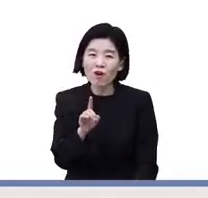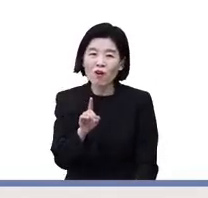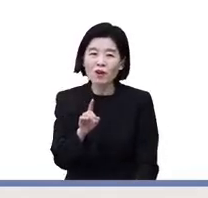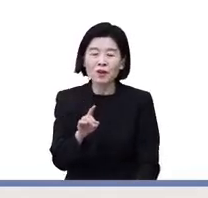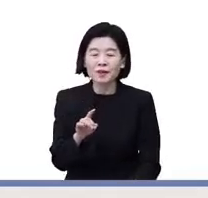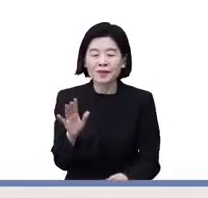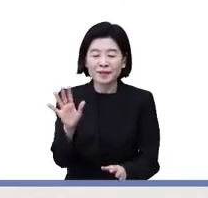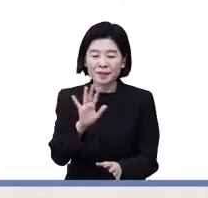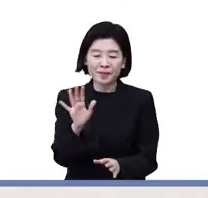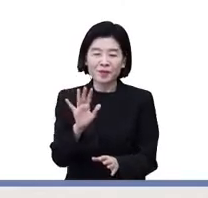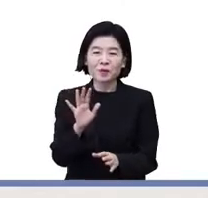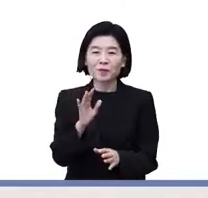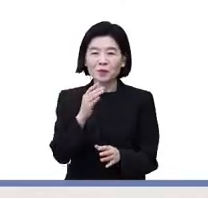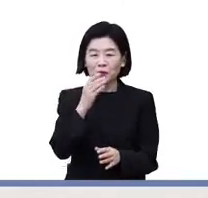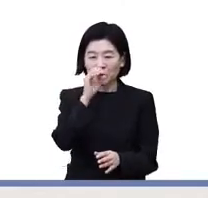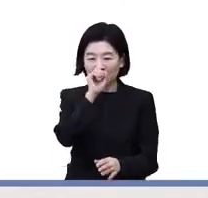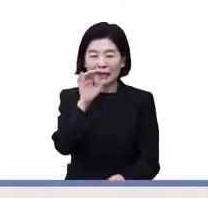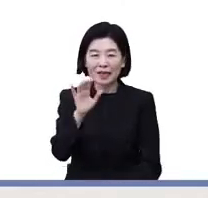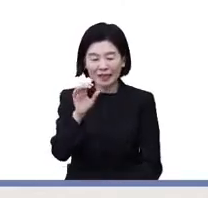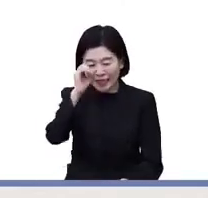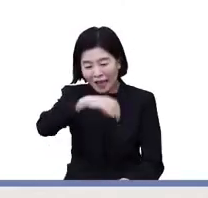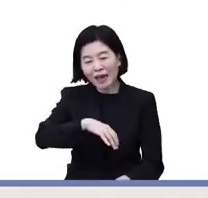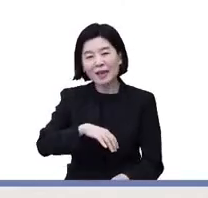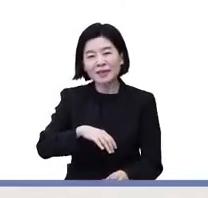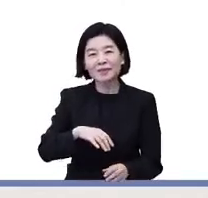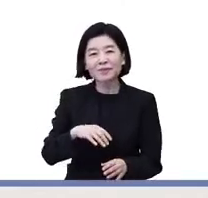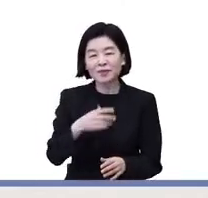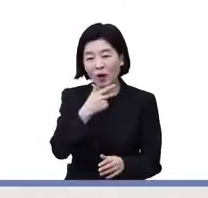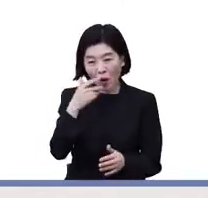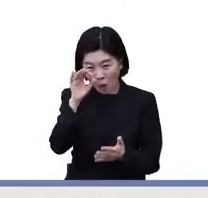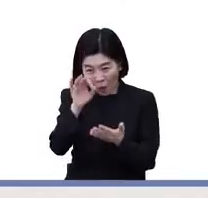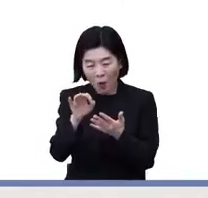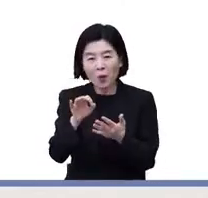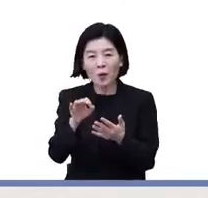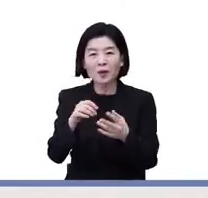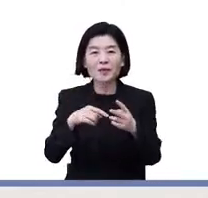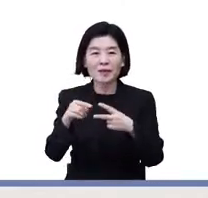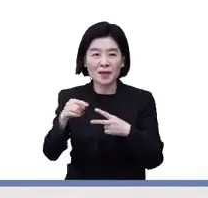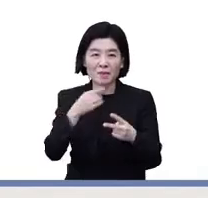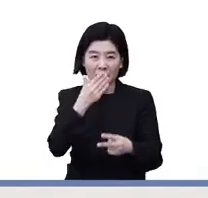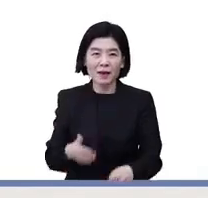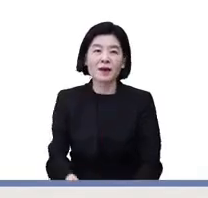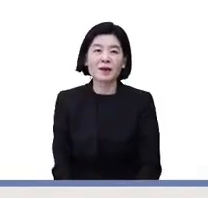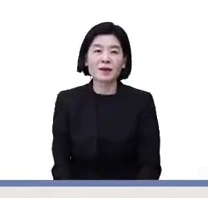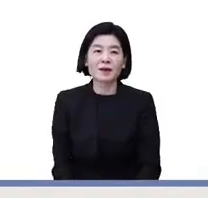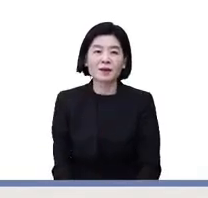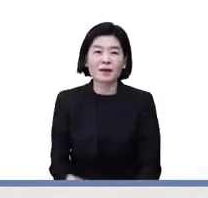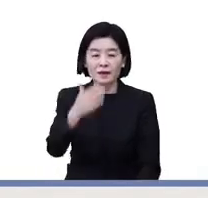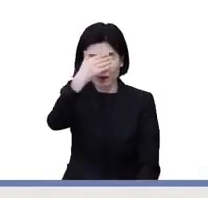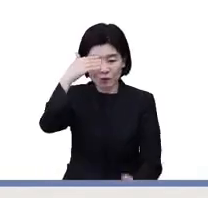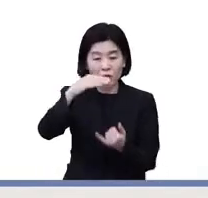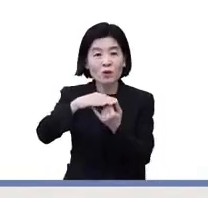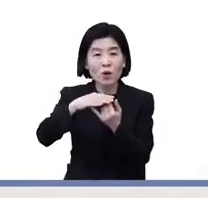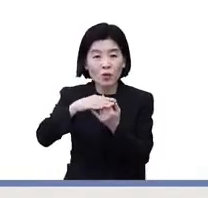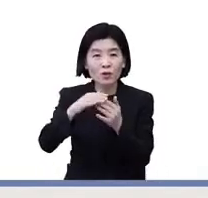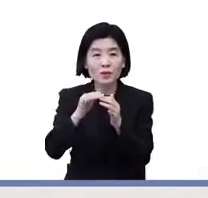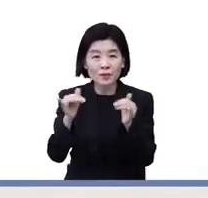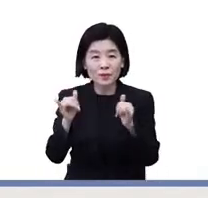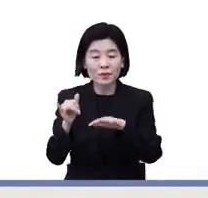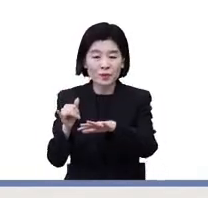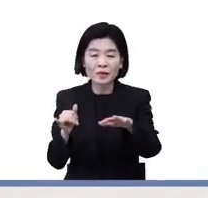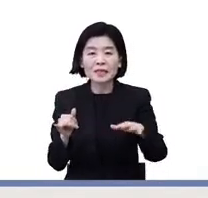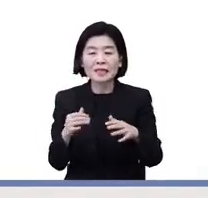있게 영어로 준비를 해왔습니다. 그리고 청소년기에는 자살이 밀집되는 현상이 있고,